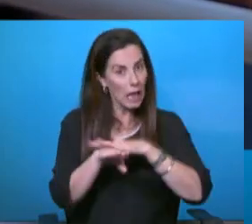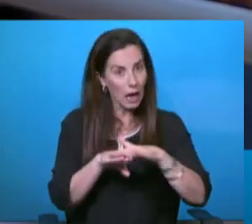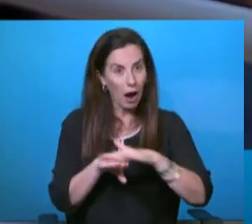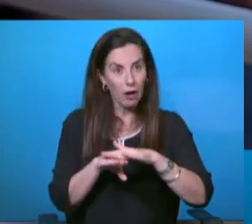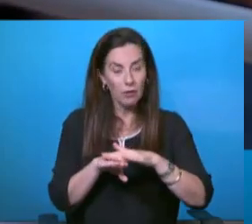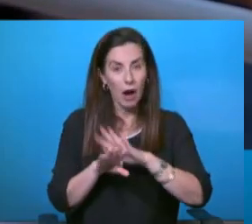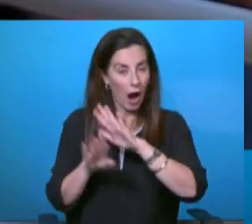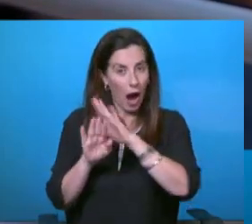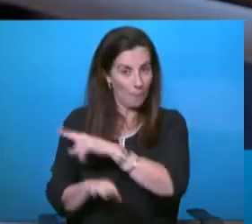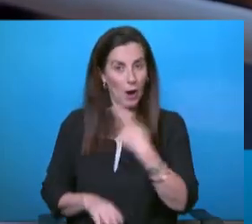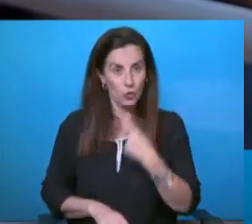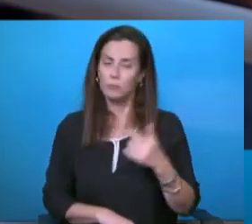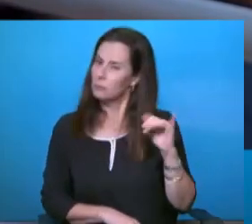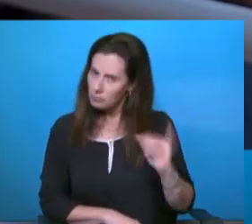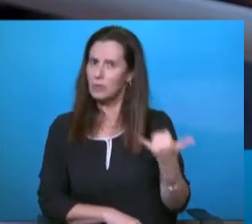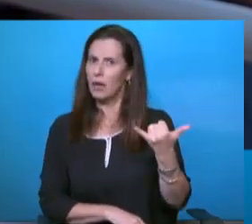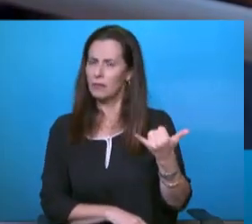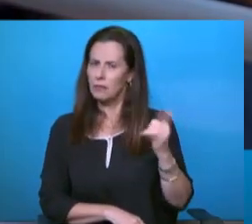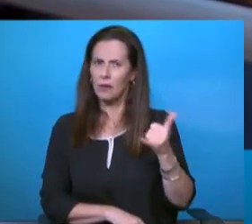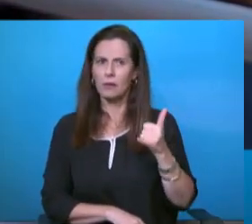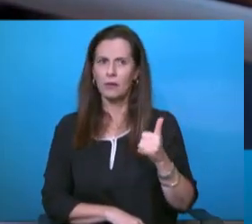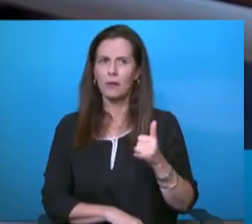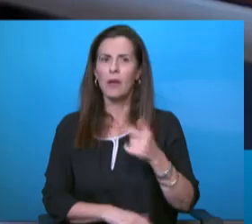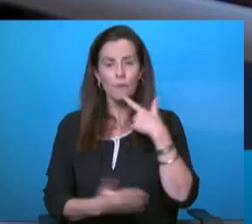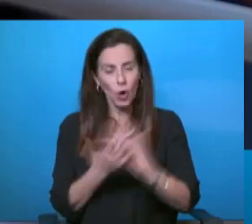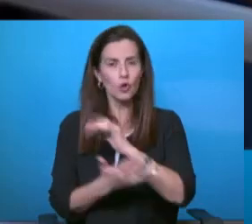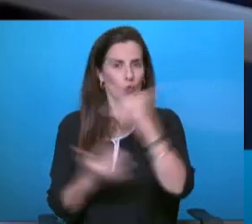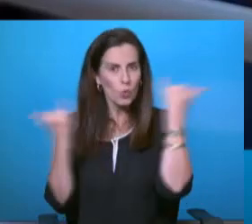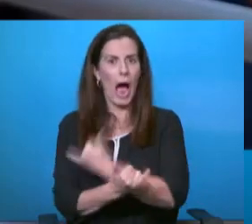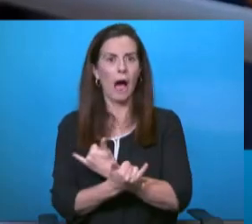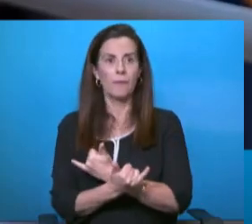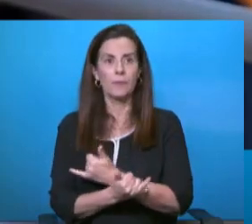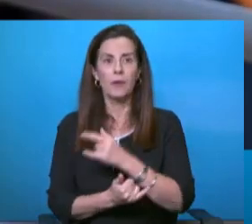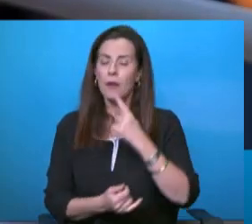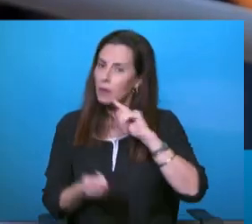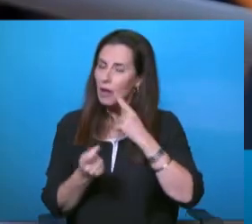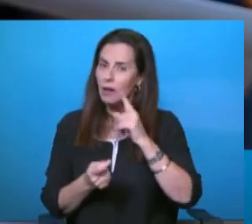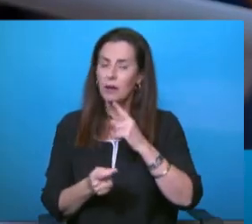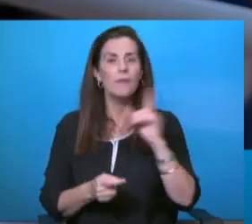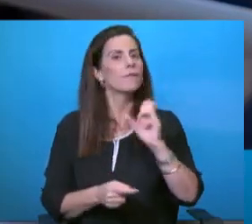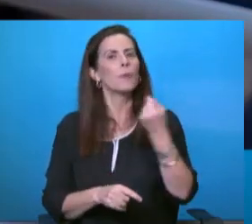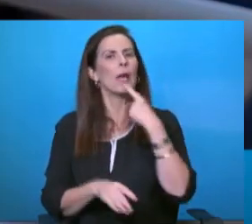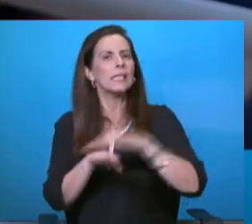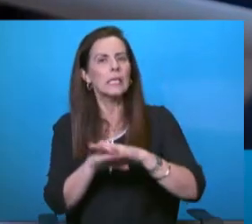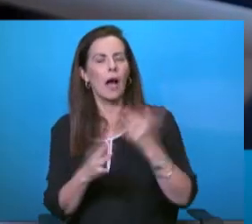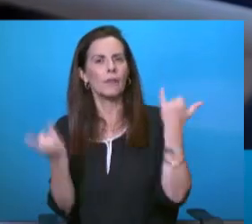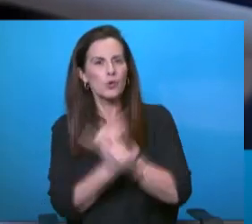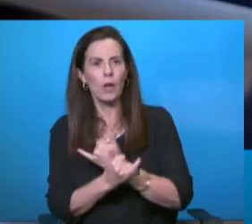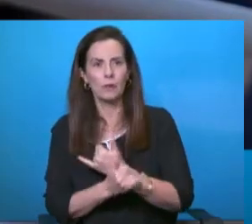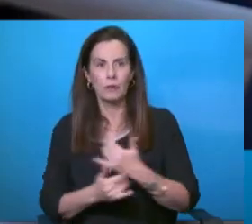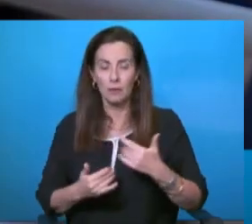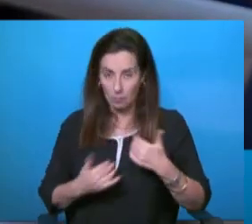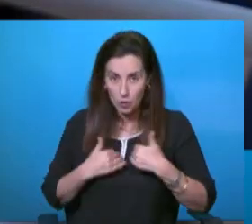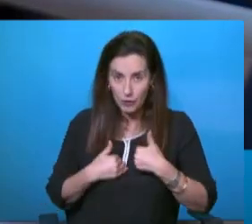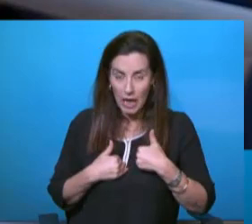apologize yes. for the things he said. And to acknowledge that they were wrong and to take them back. And if he doesn't? As far as I'm